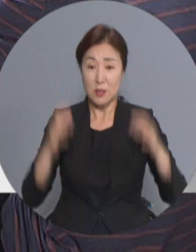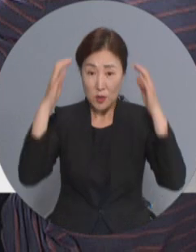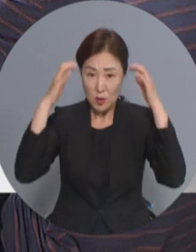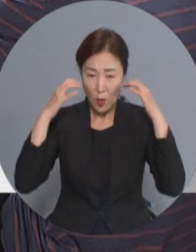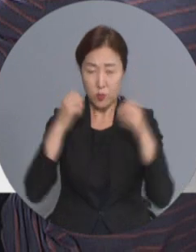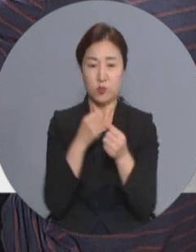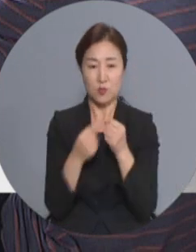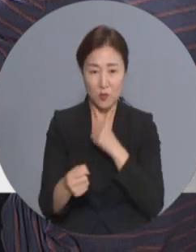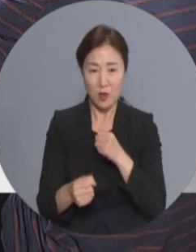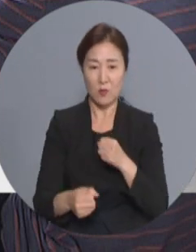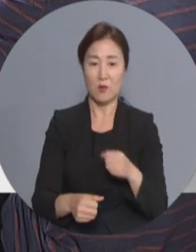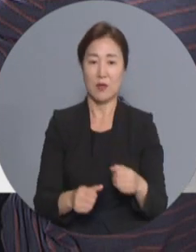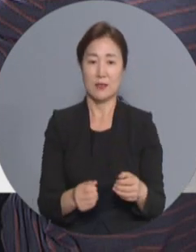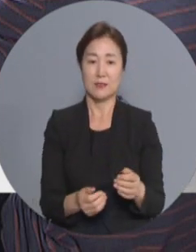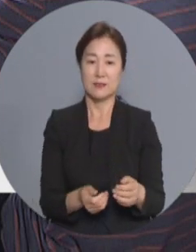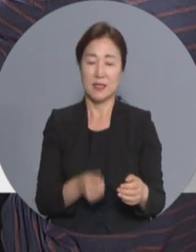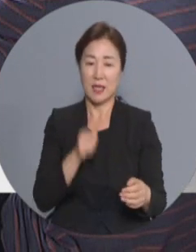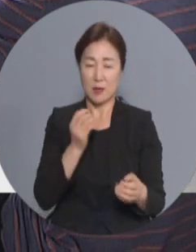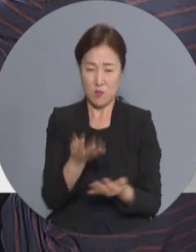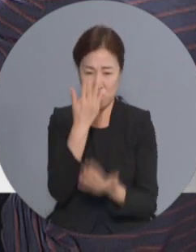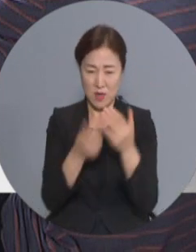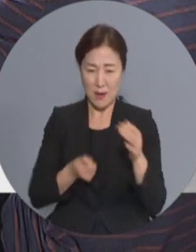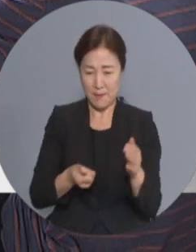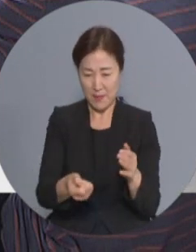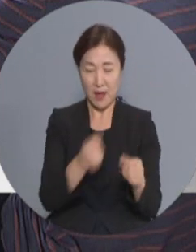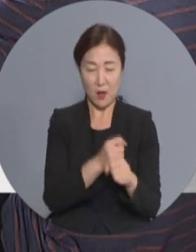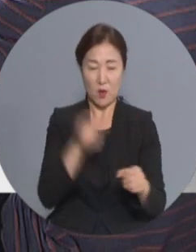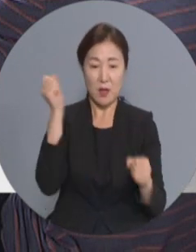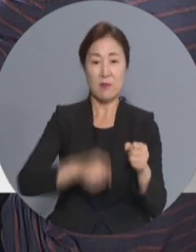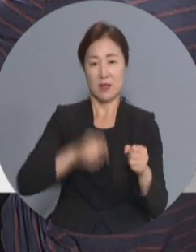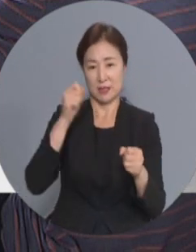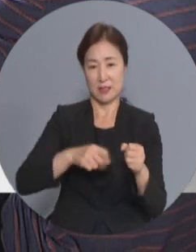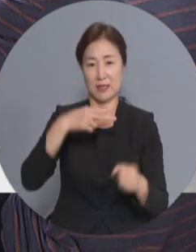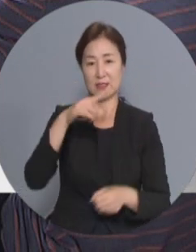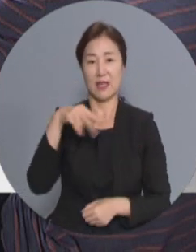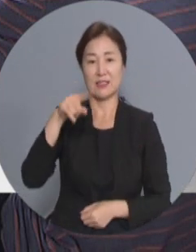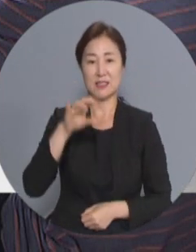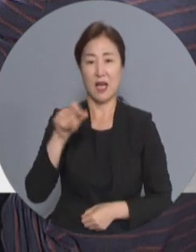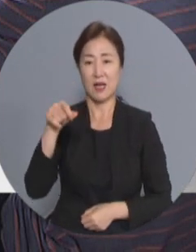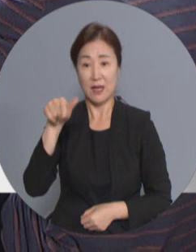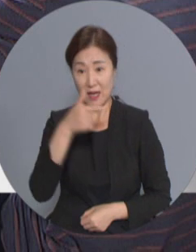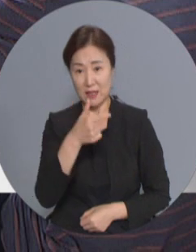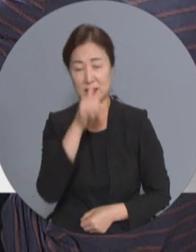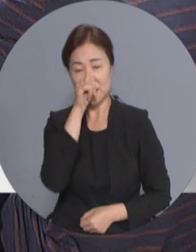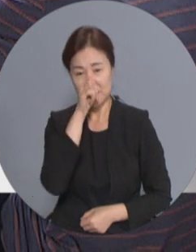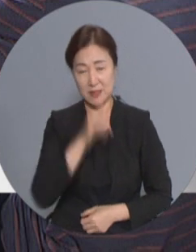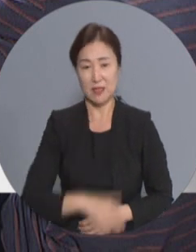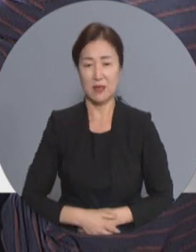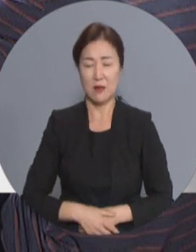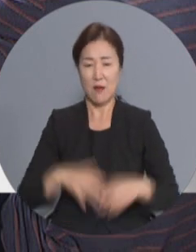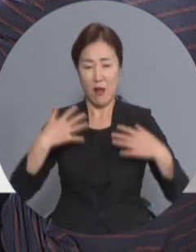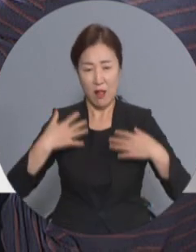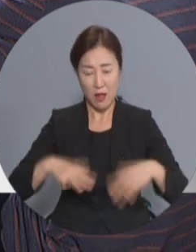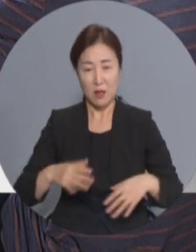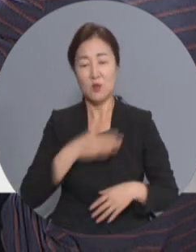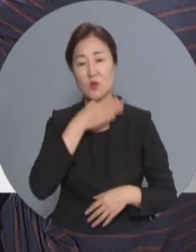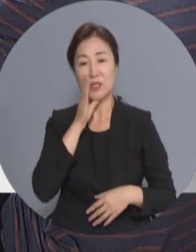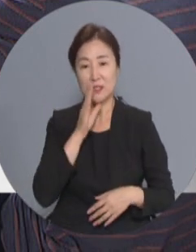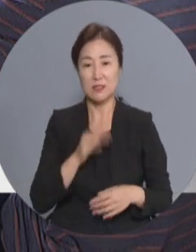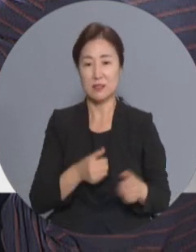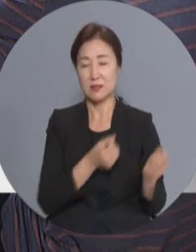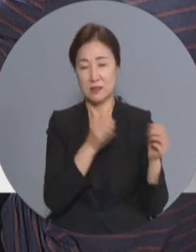달구고 망치질을 하는 대장간이 있습니다 뜨거운 날씨에 취약한 어르신들은 더위를 피해 경로당에서 시간을